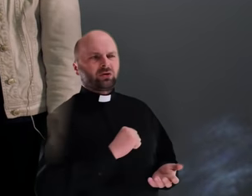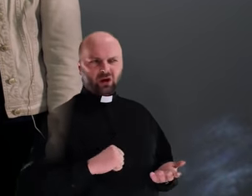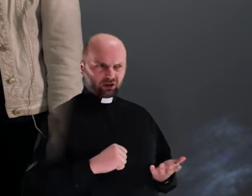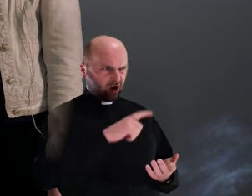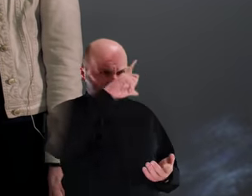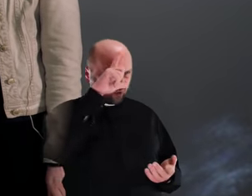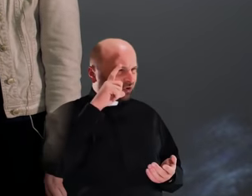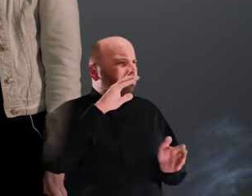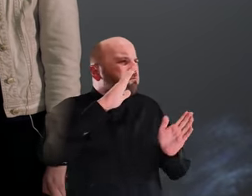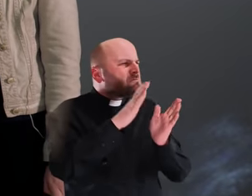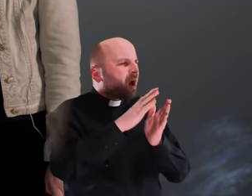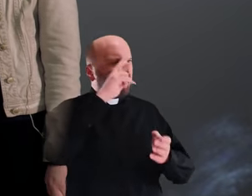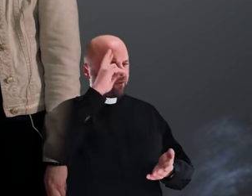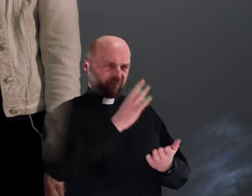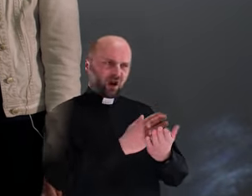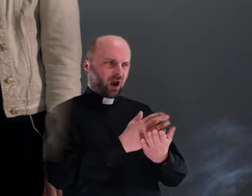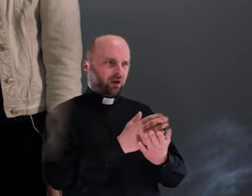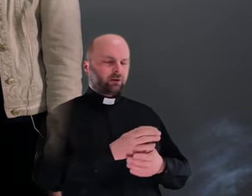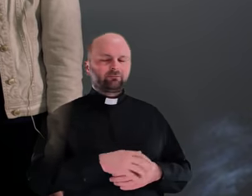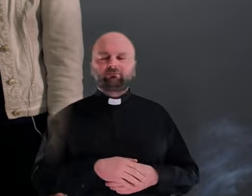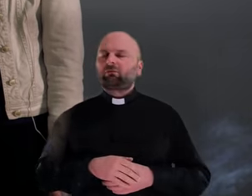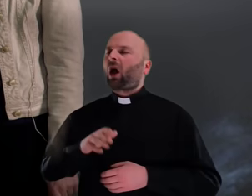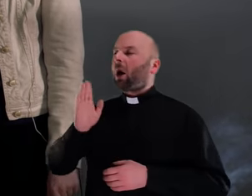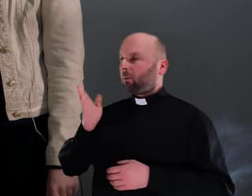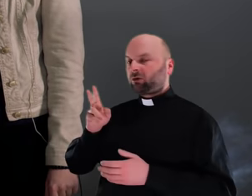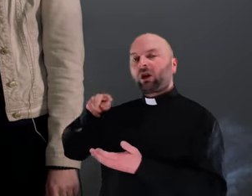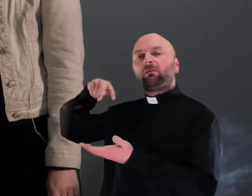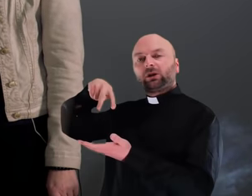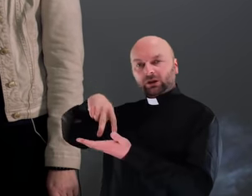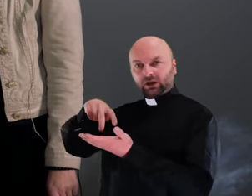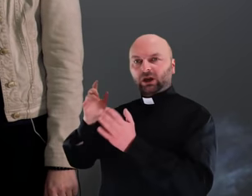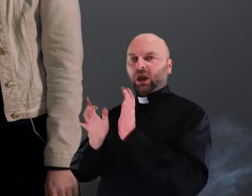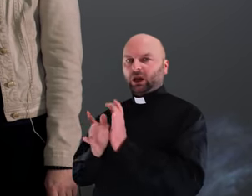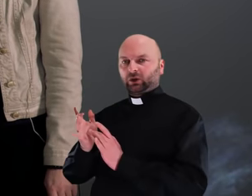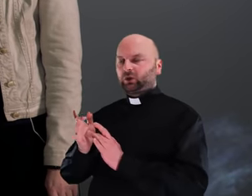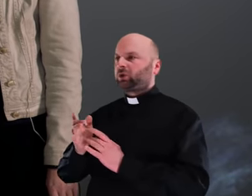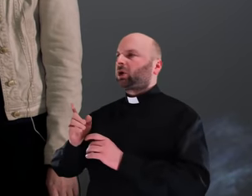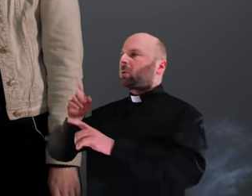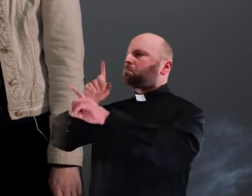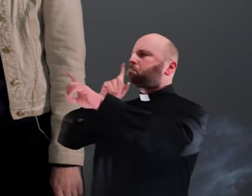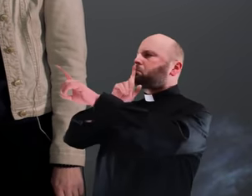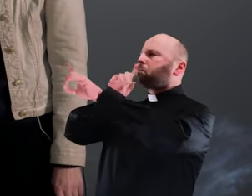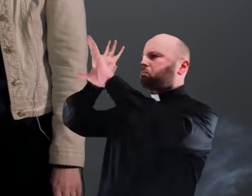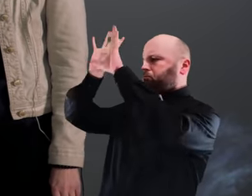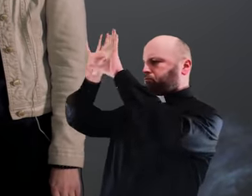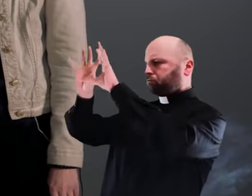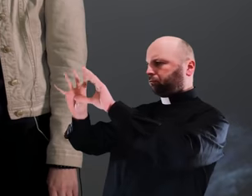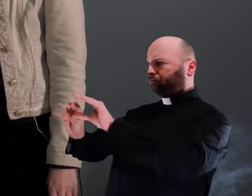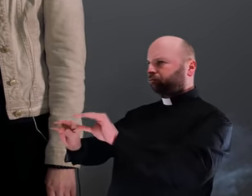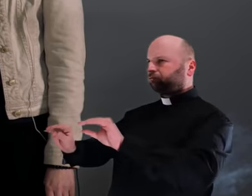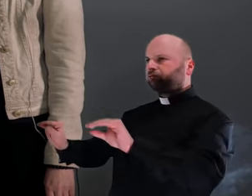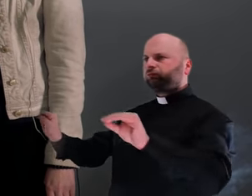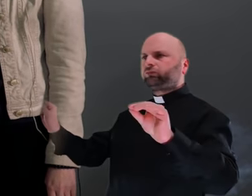jesteście, ludzie małej wiary? Potem powstawszy, zgromił wichry i jezioro i